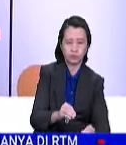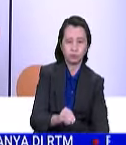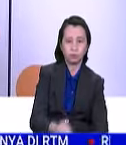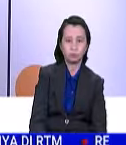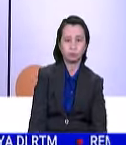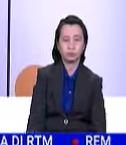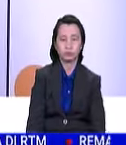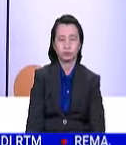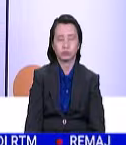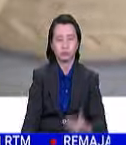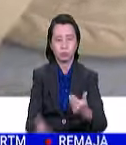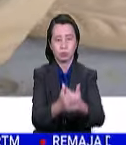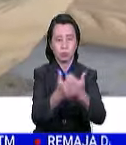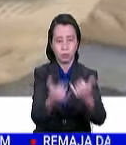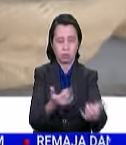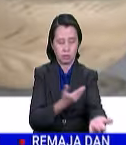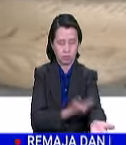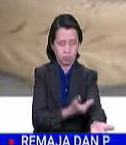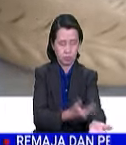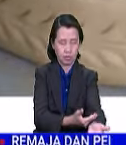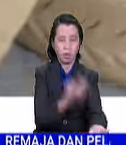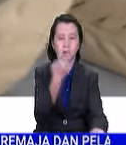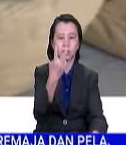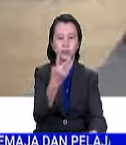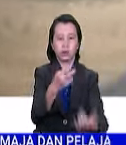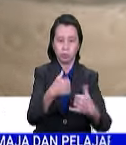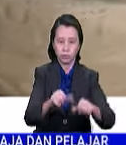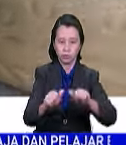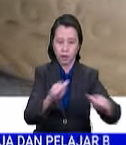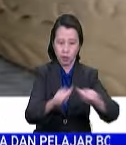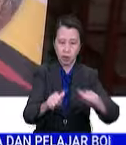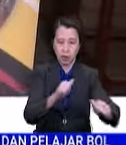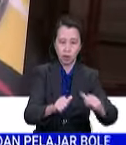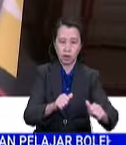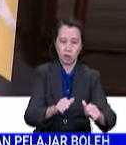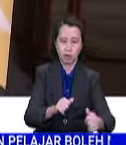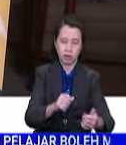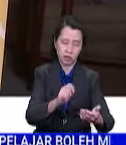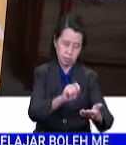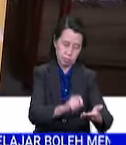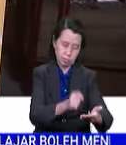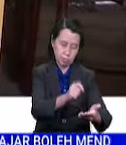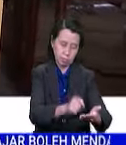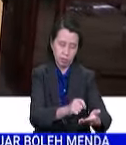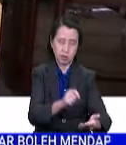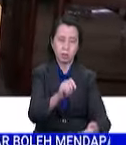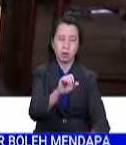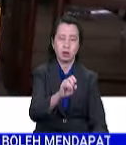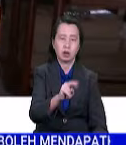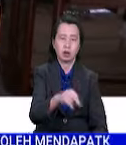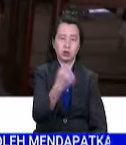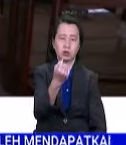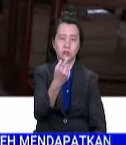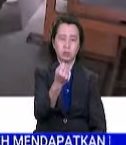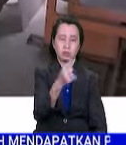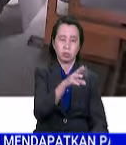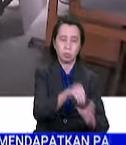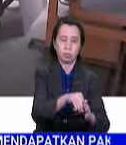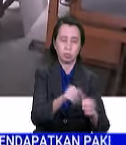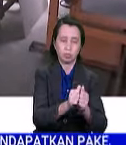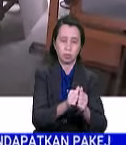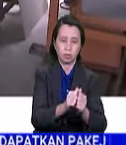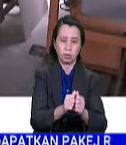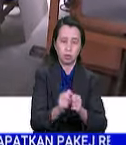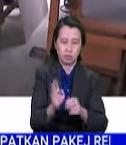Aziz. Sehingga kini, generasi kedua itu yang masih aktif dalam seni menguli labu sudah 11 tahun melibatkan diri